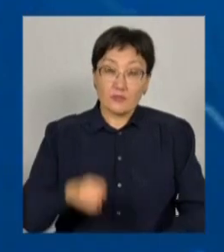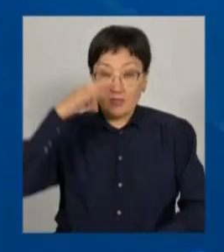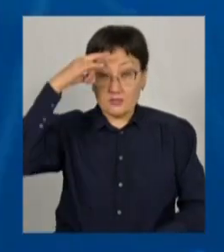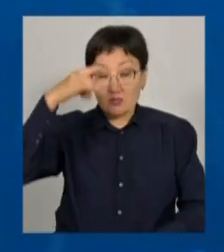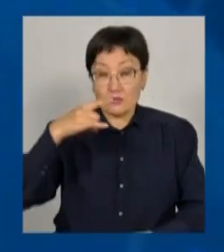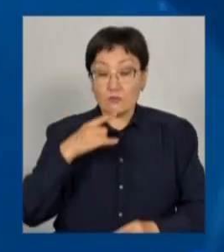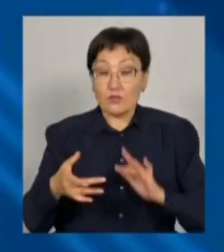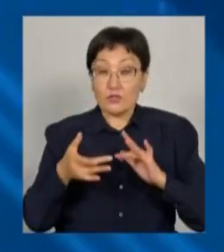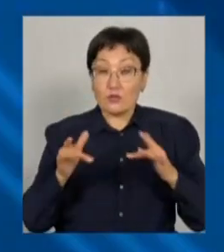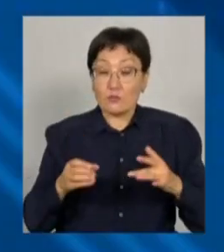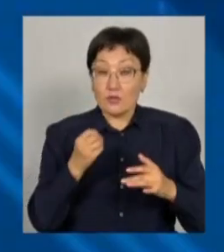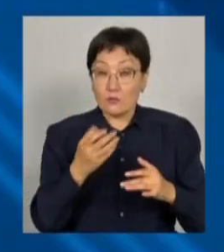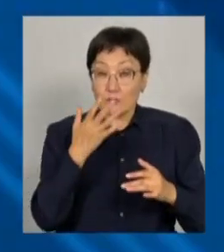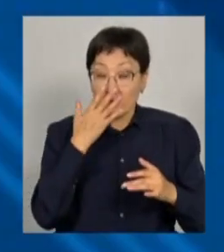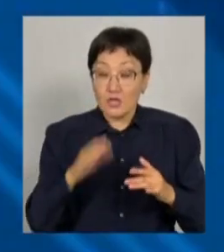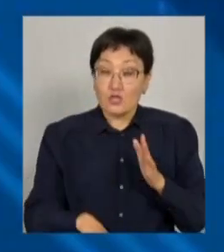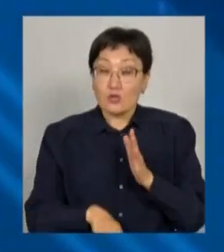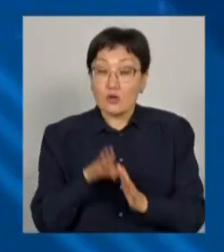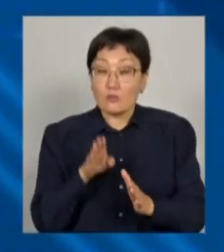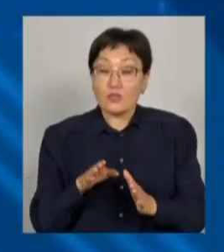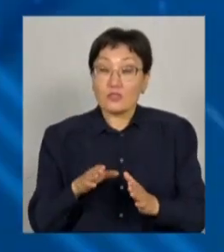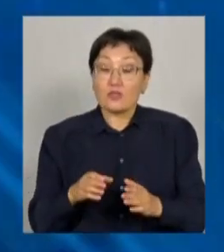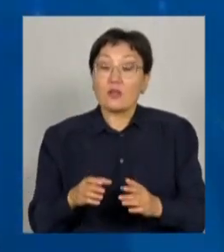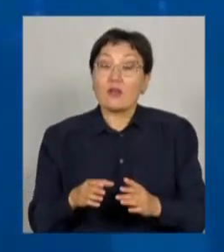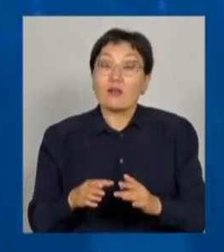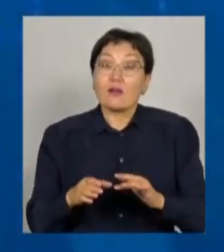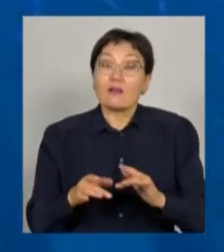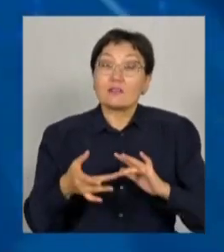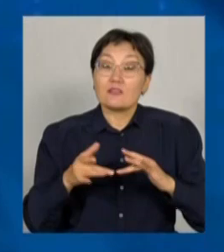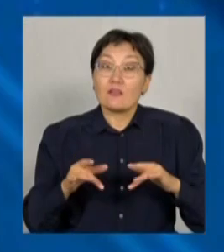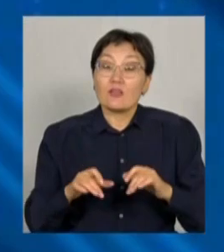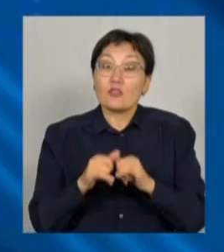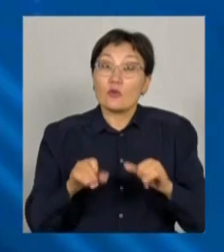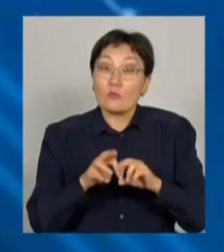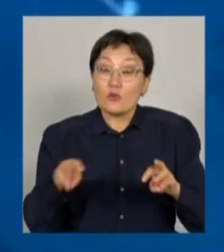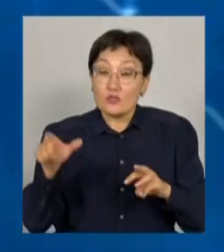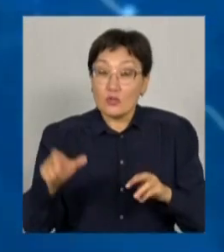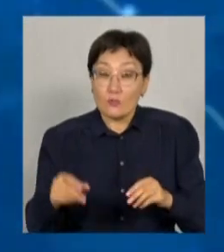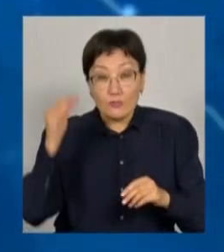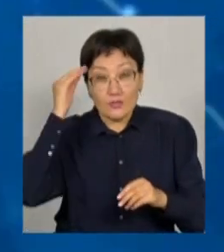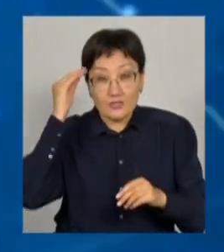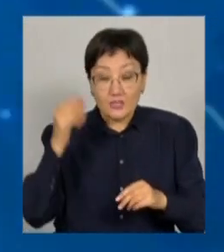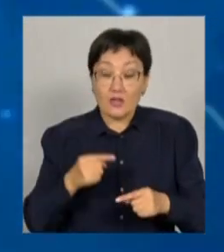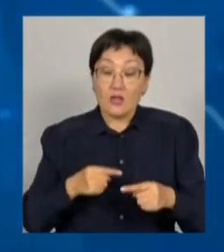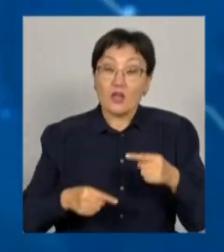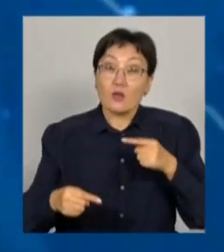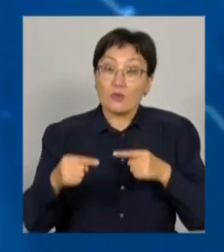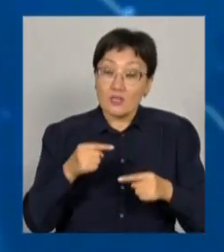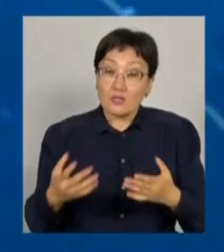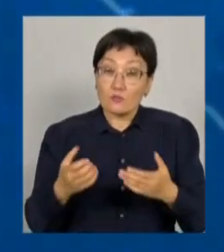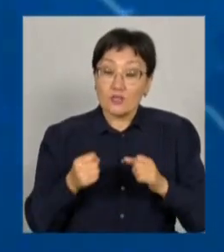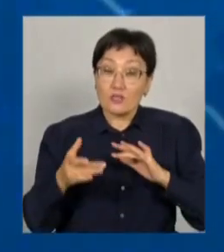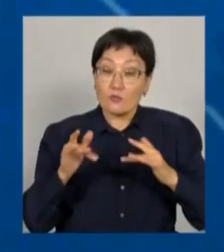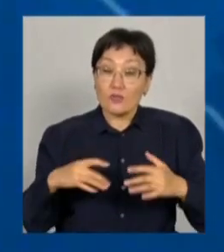Қазақстандағы интернет Токиоға қарағанда жақсырақ деп күлкіге қалған цифрлық даму министрі Бағдат Мусин пікірін теріске шығарды. Желінің